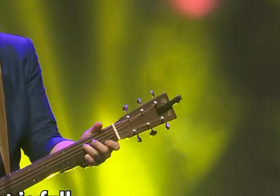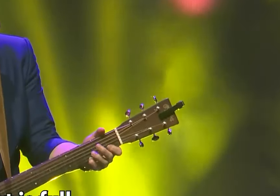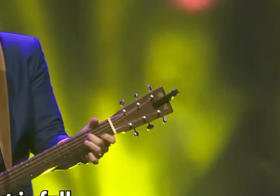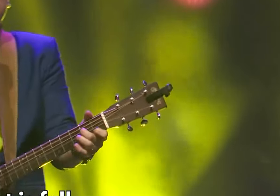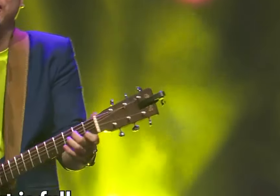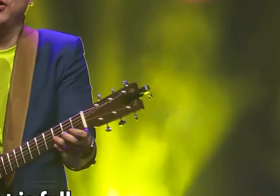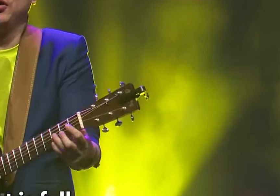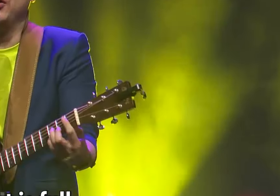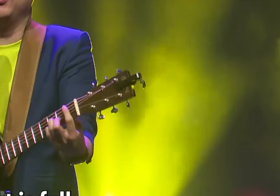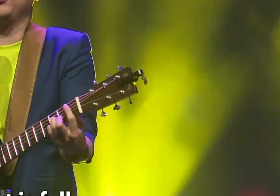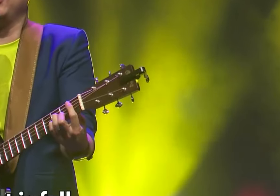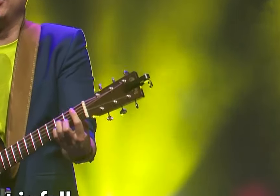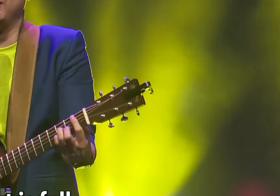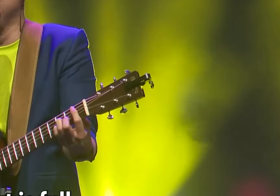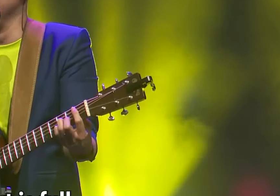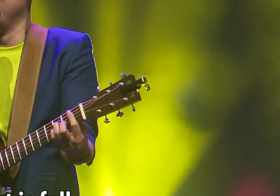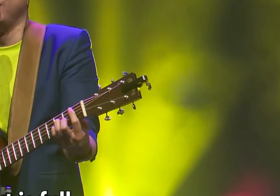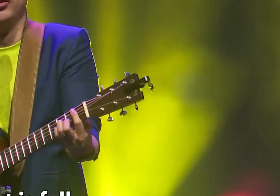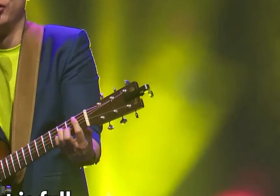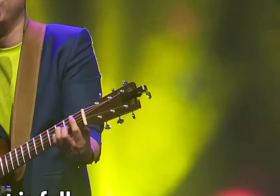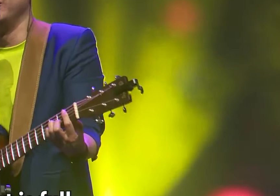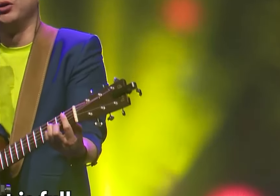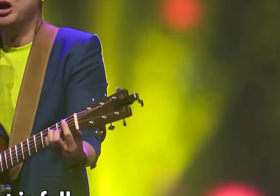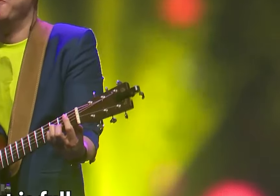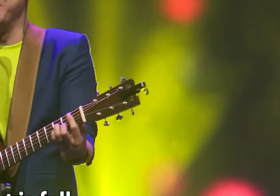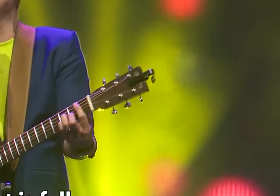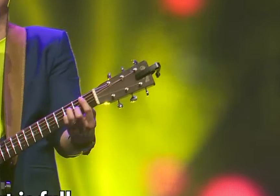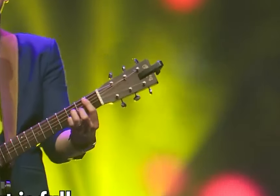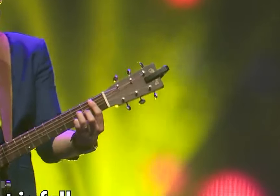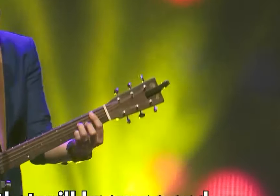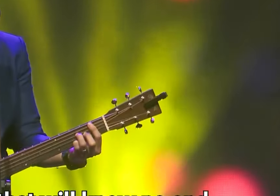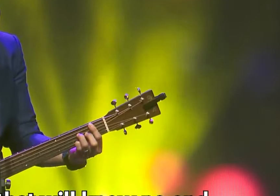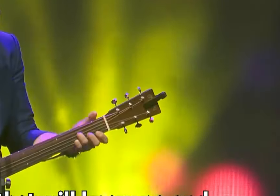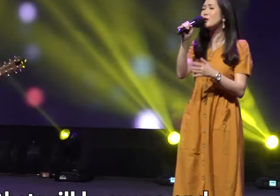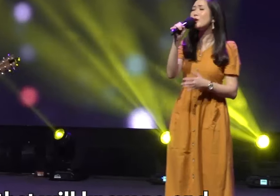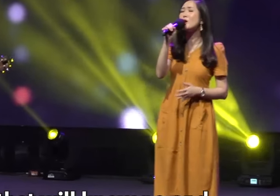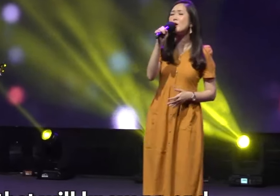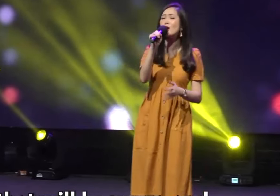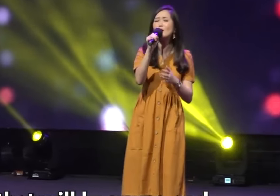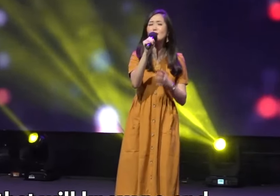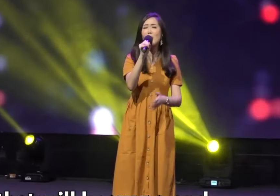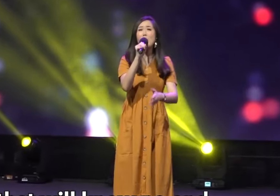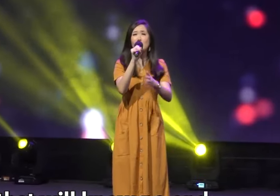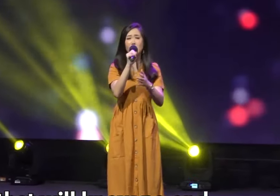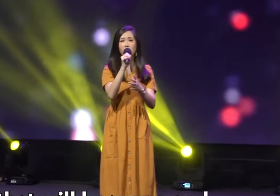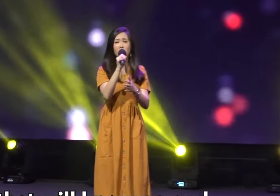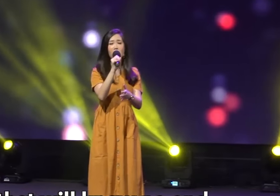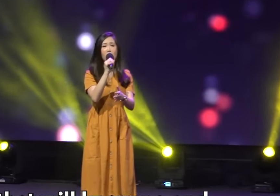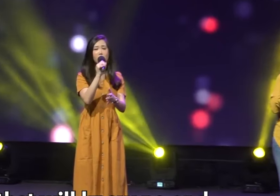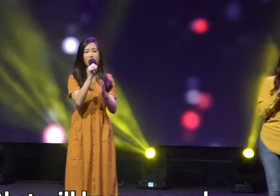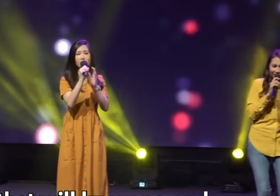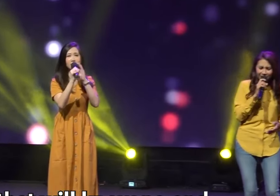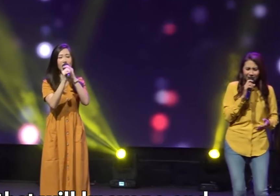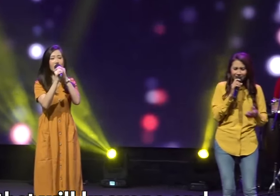heart, oh, my heart is full.